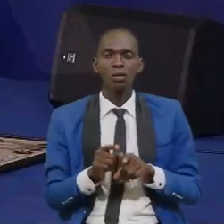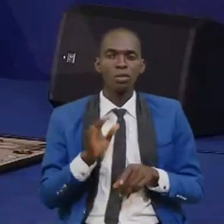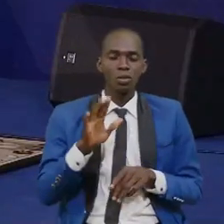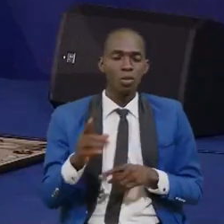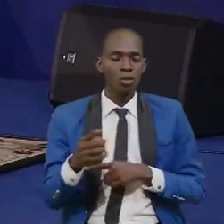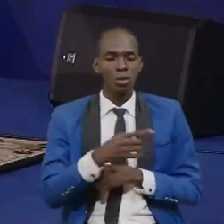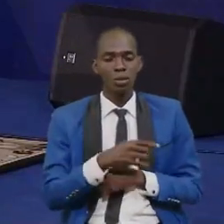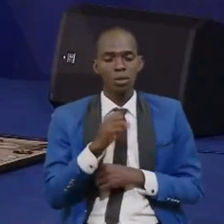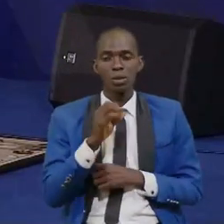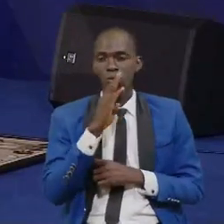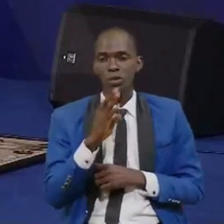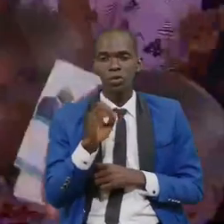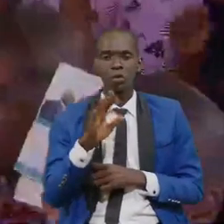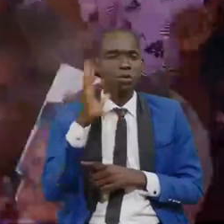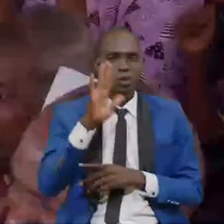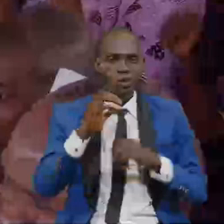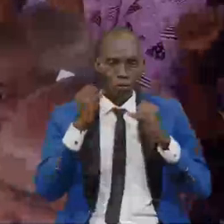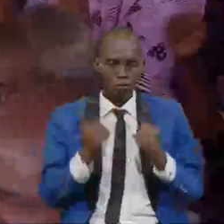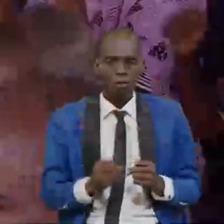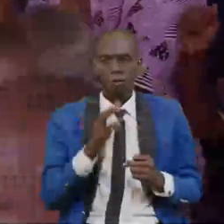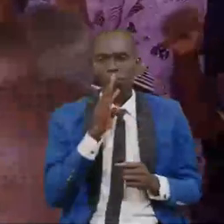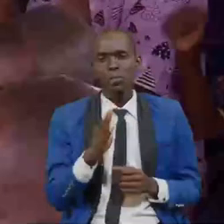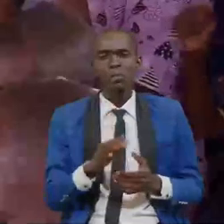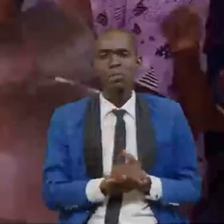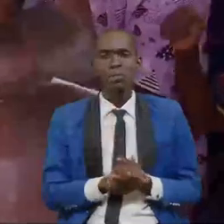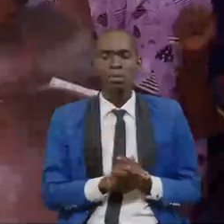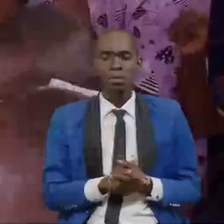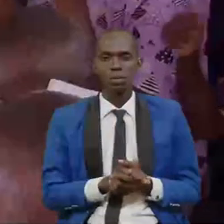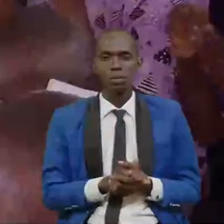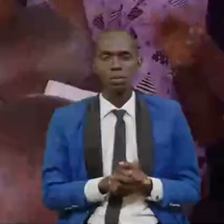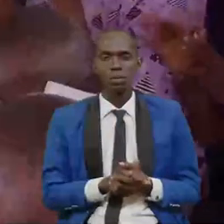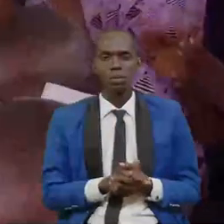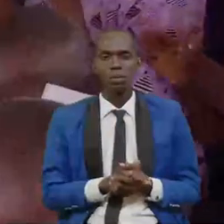Tel tes jours, telle sera ta force.